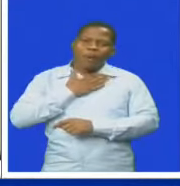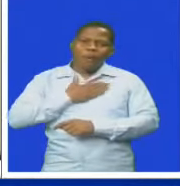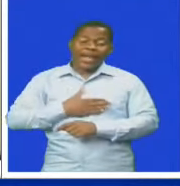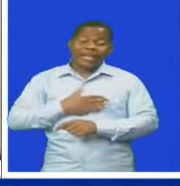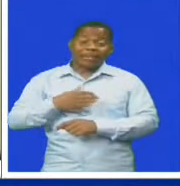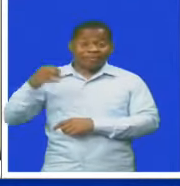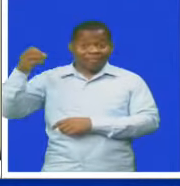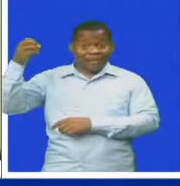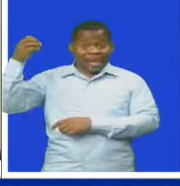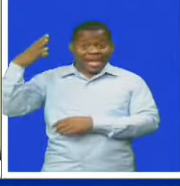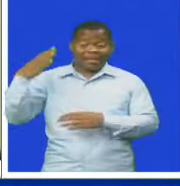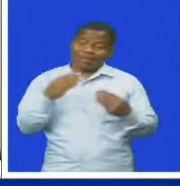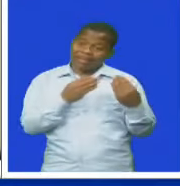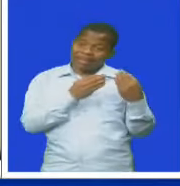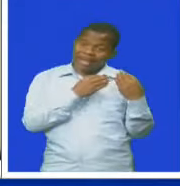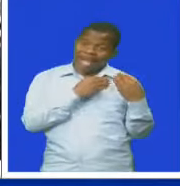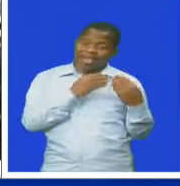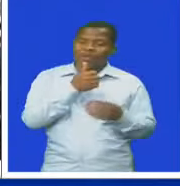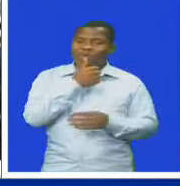letabane kuphepha.